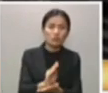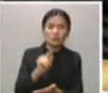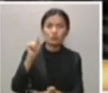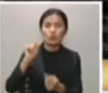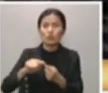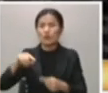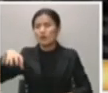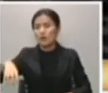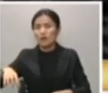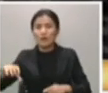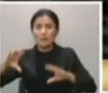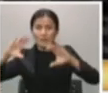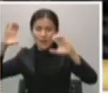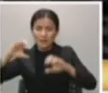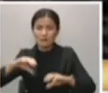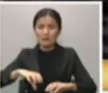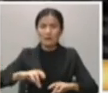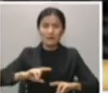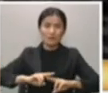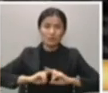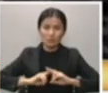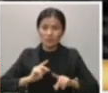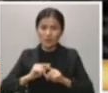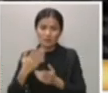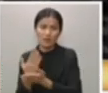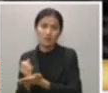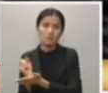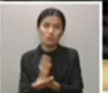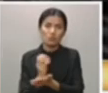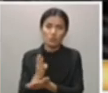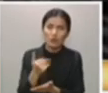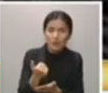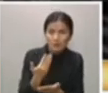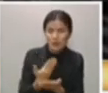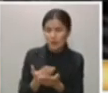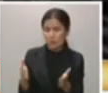ฐและภาคเอกชนรายใหญ่เป็นเงินมากกว่า600ล้านบา